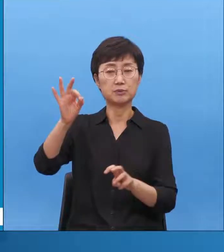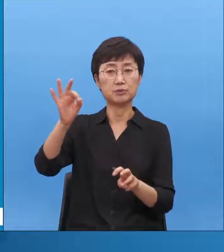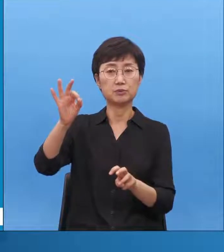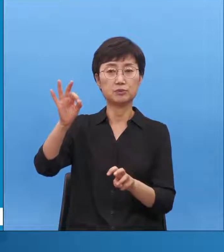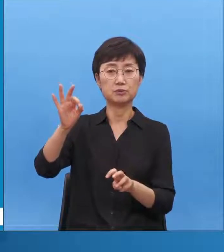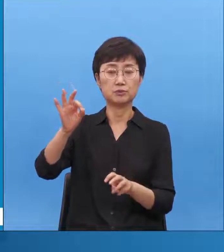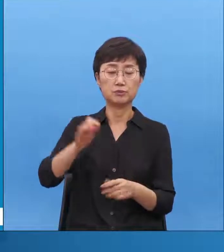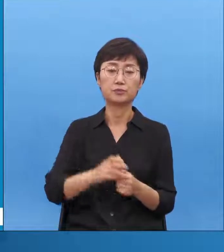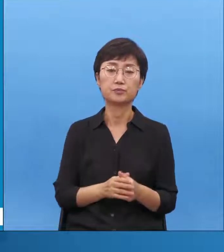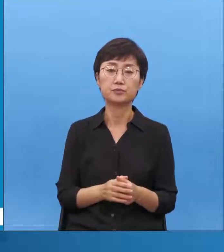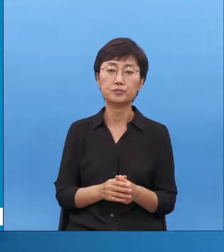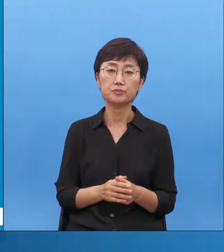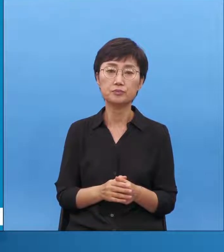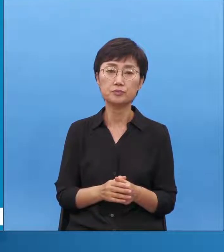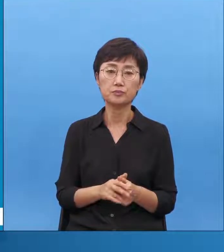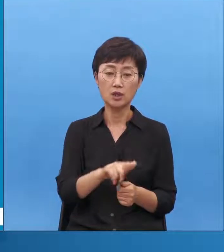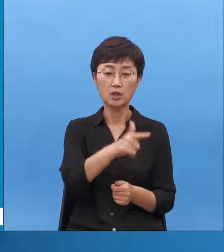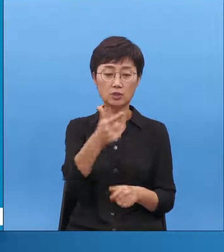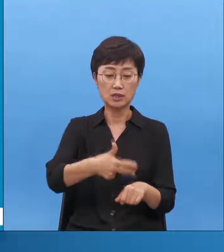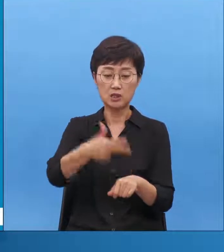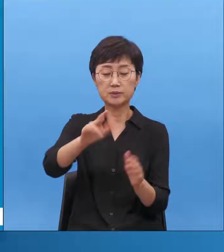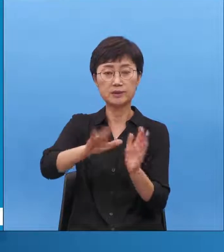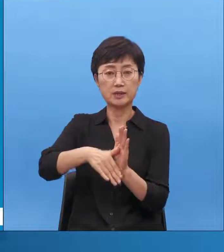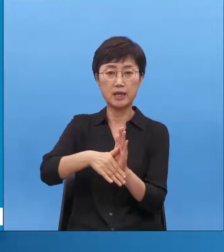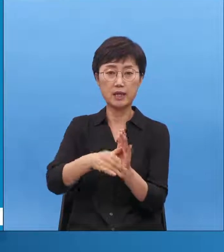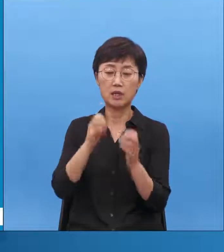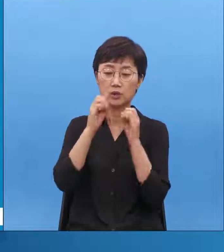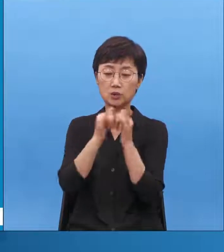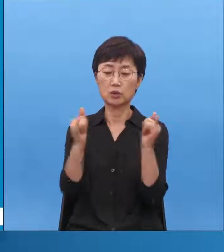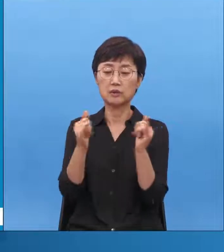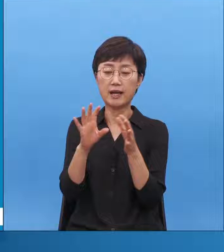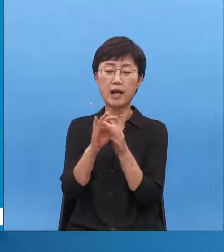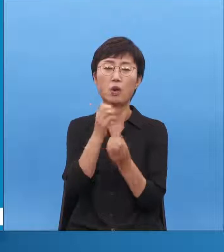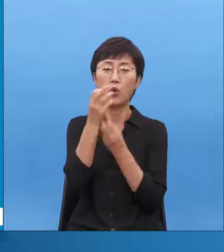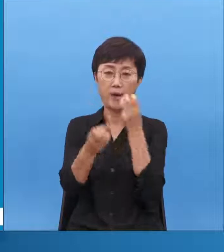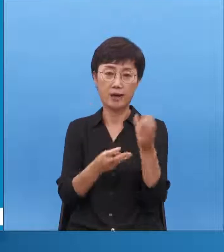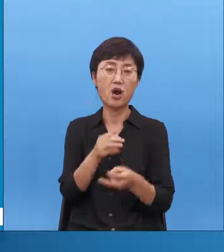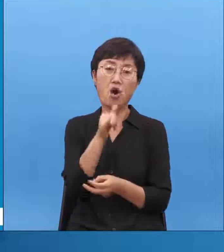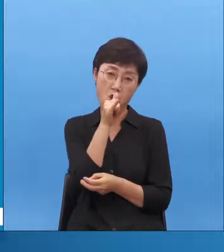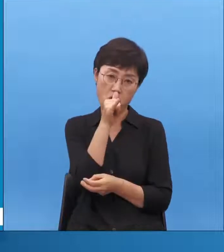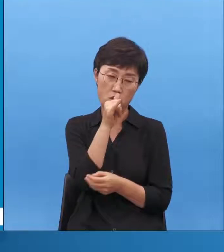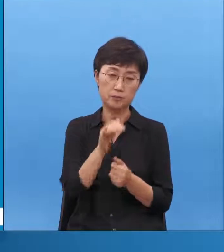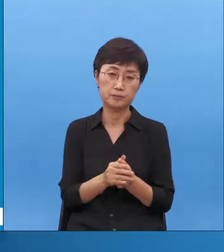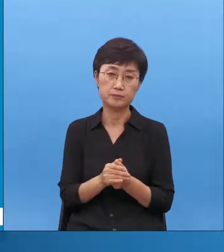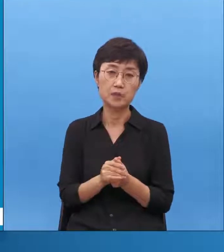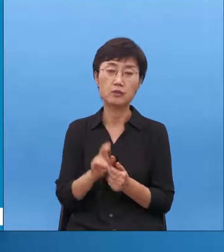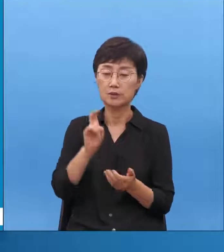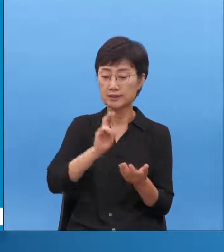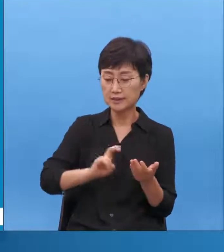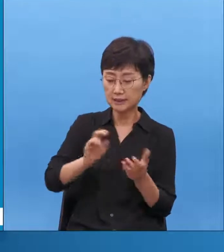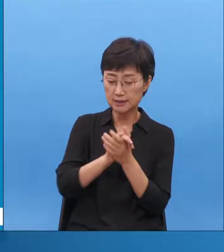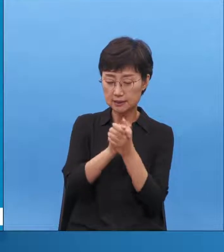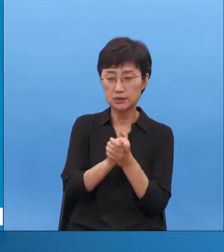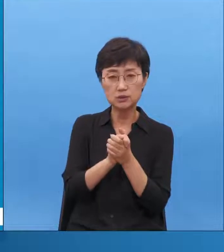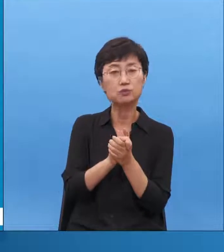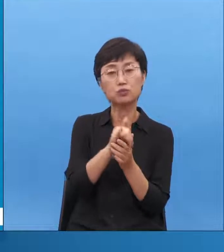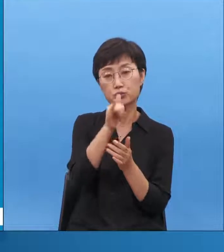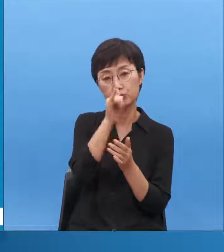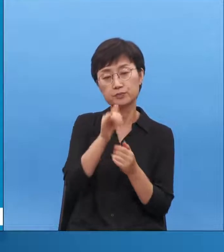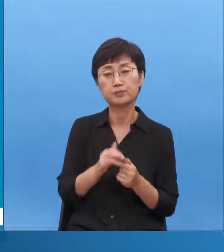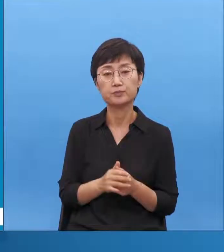시작됩니다. 저녁 7시엔 전도자의 고백 시간이 있는 렘넌트 나잇과 이후 찬양과 기도회가